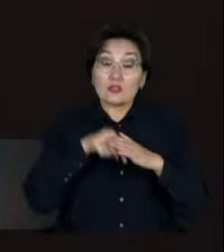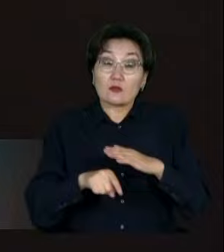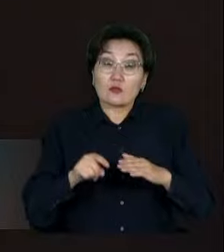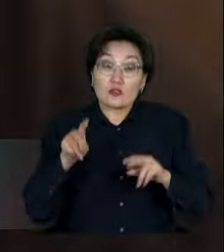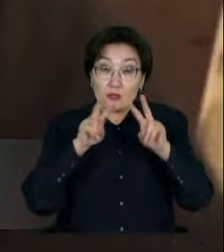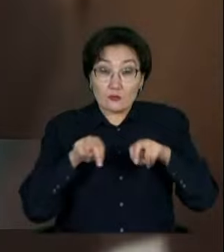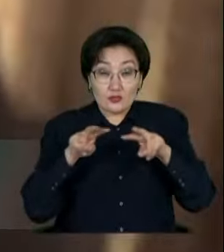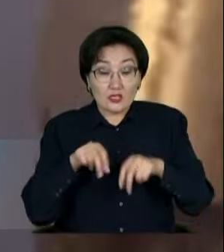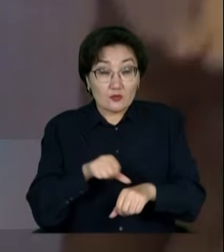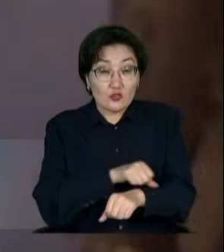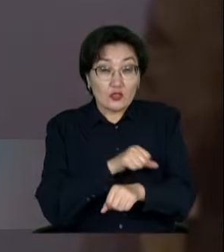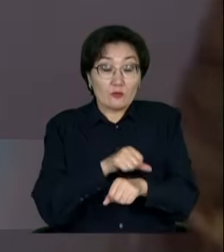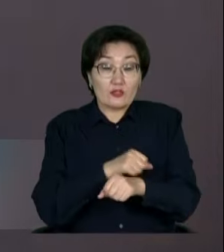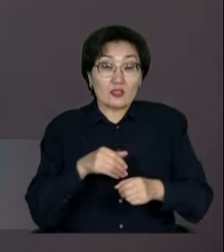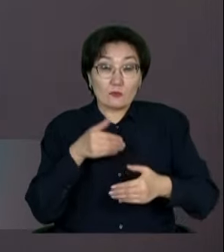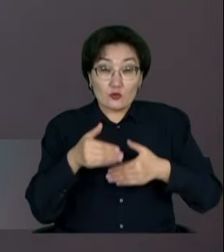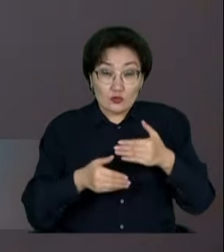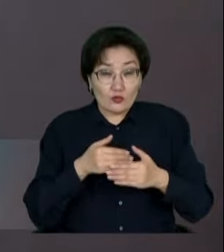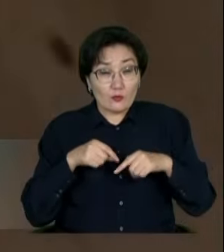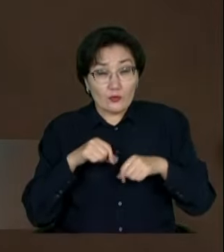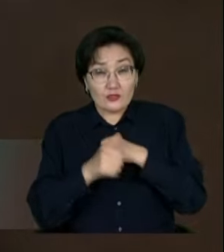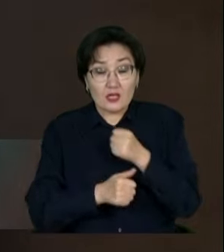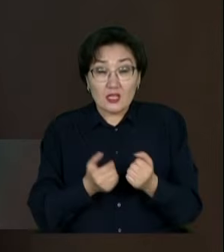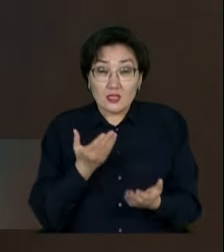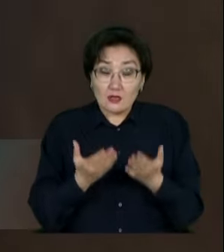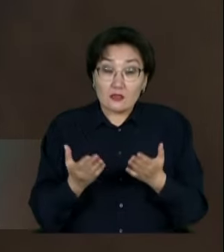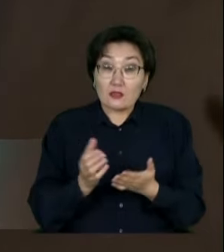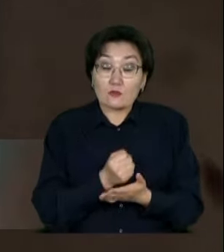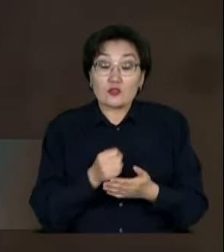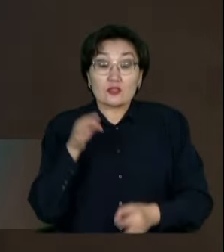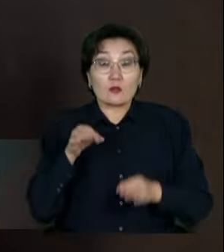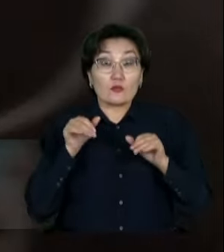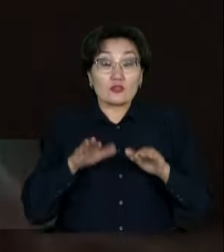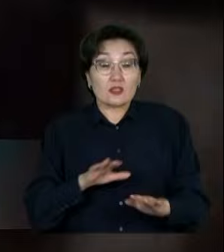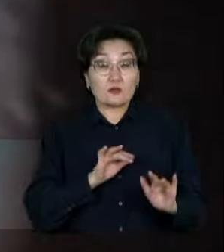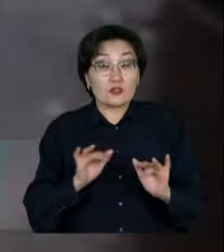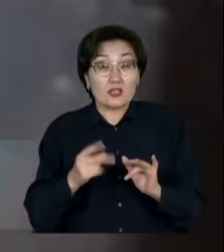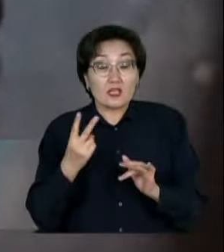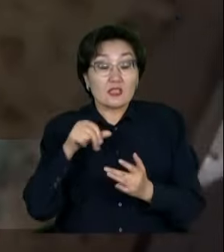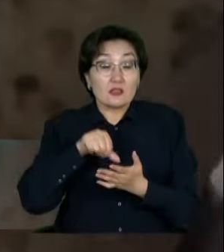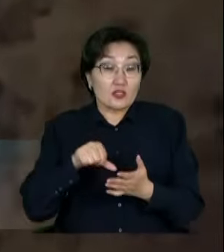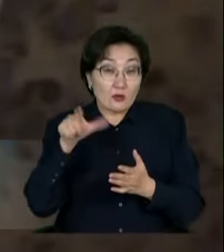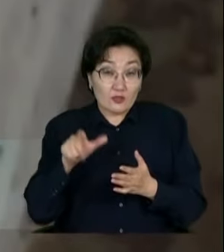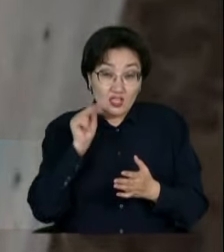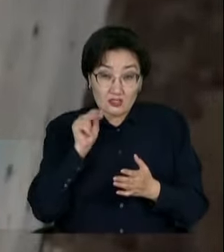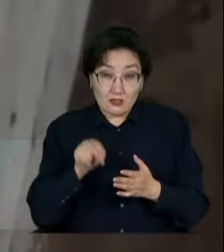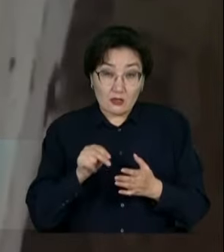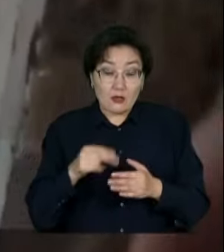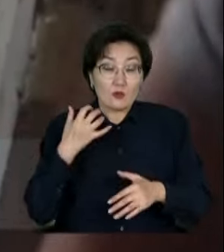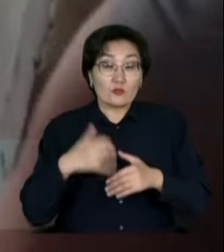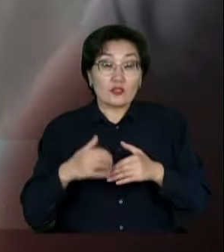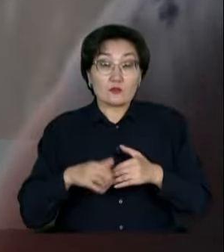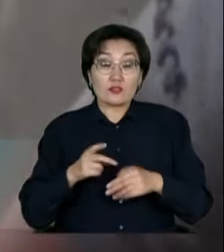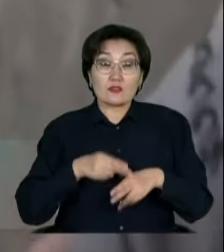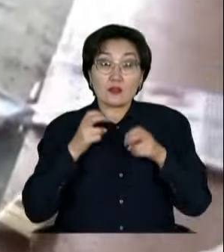есірткі құралдары, сондай-ақ ораушы материалдармен таразы табылды. Сот шешімімен істің екі қатысушысы кінәлі деп танылып, орташа